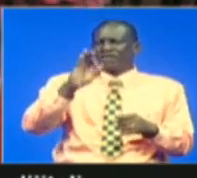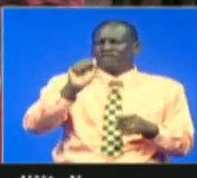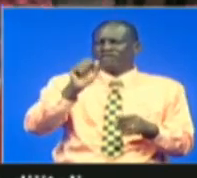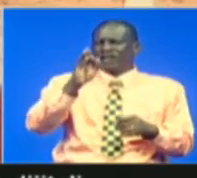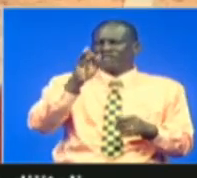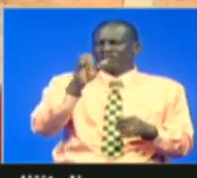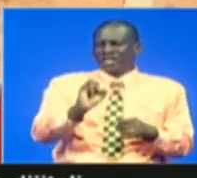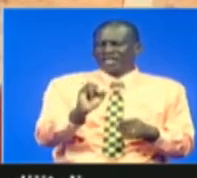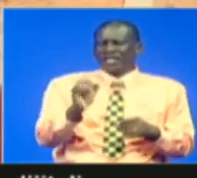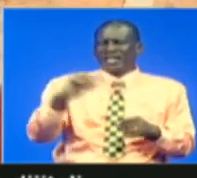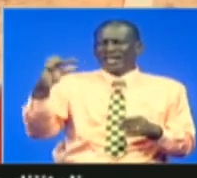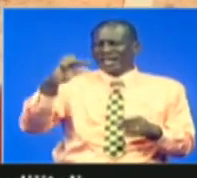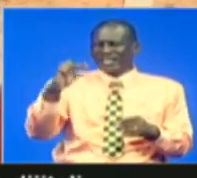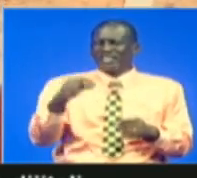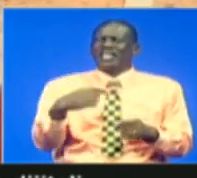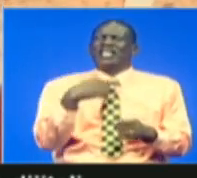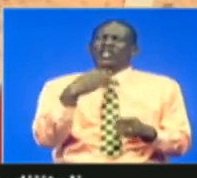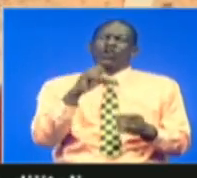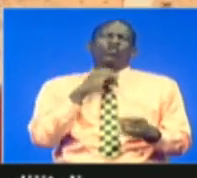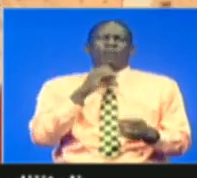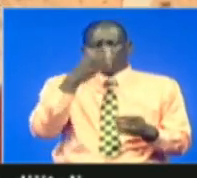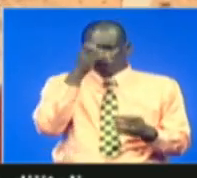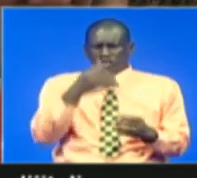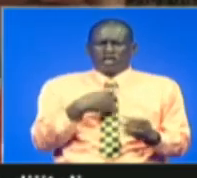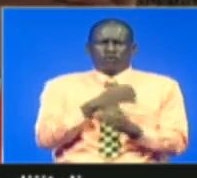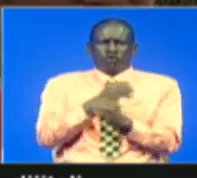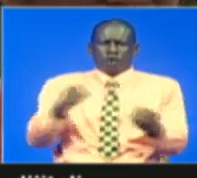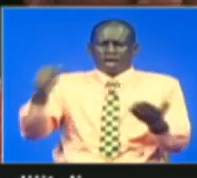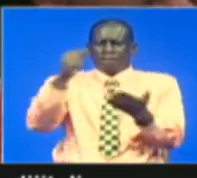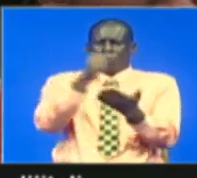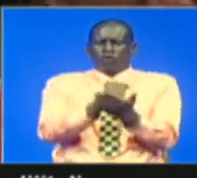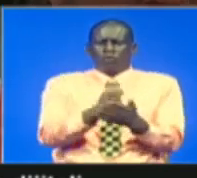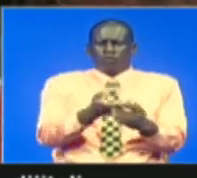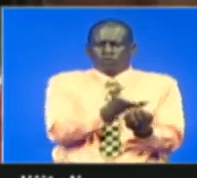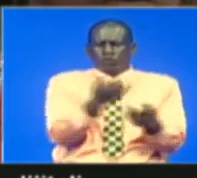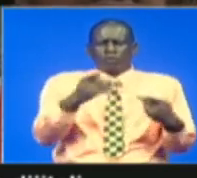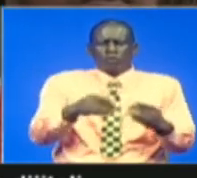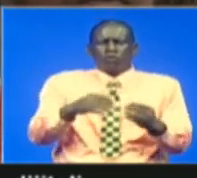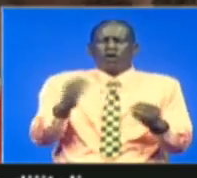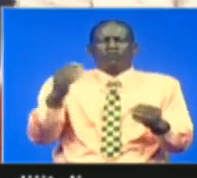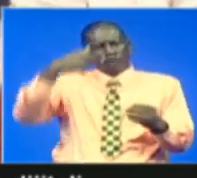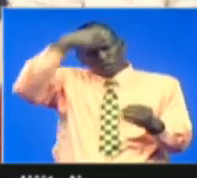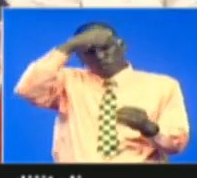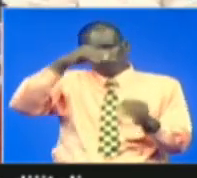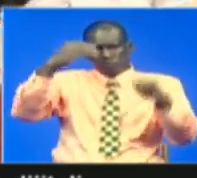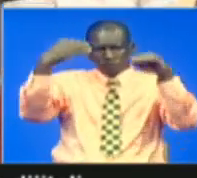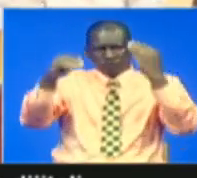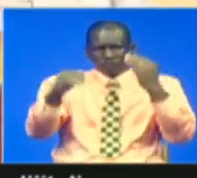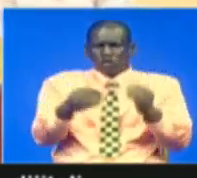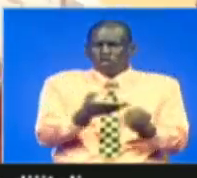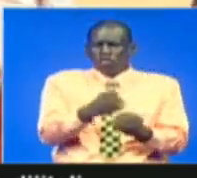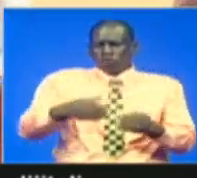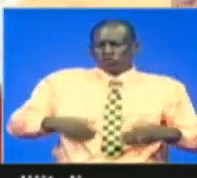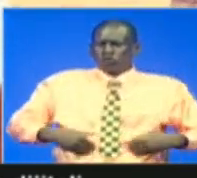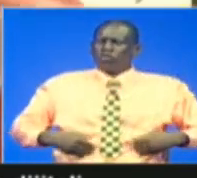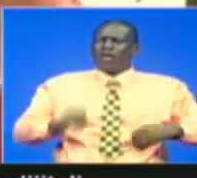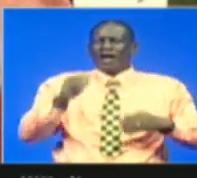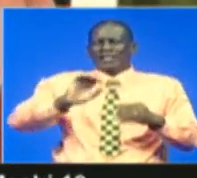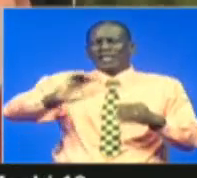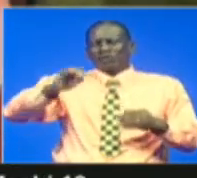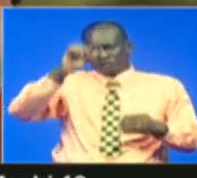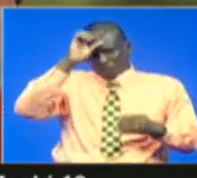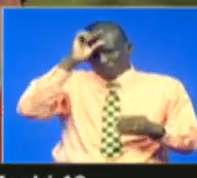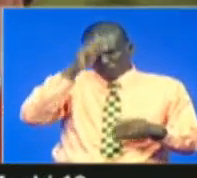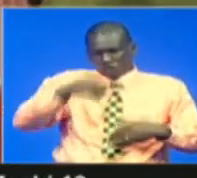wanalalamikia ukosefu wa ajira miongoni mwa waliofuzu katika vyuo vikuu. Vijana hao wametoa wito kwa serikali ya kaunti kutoa nafasi za